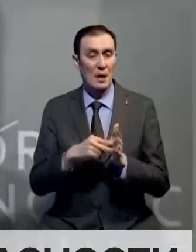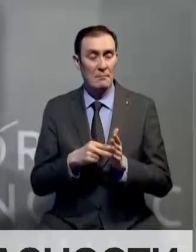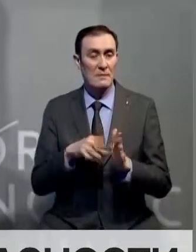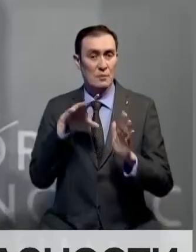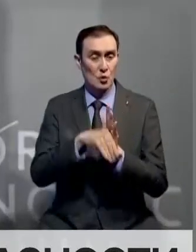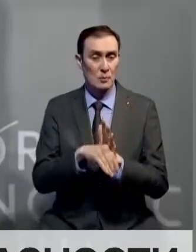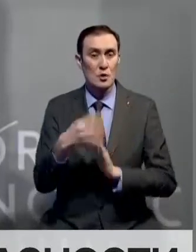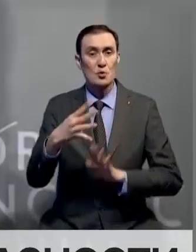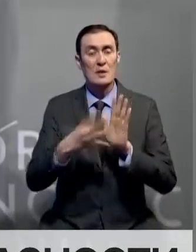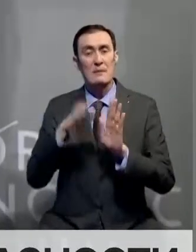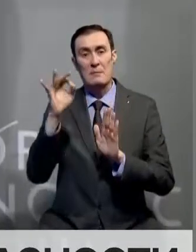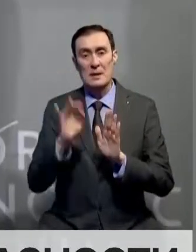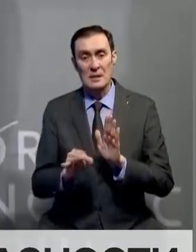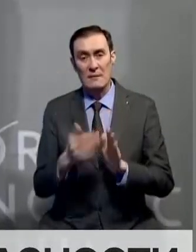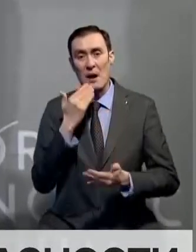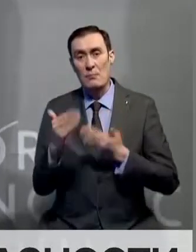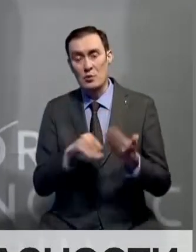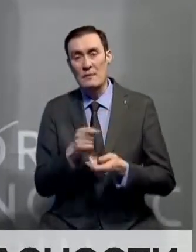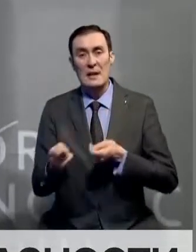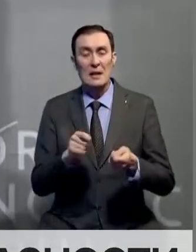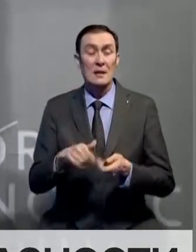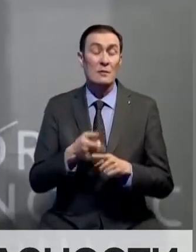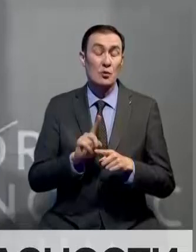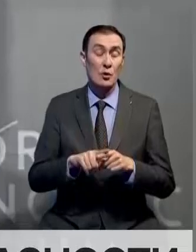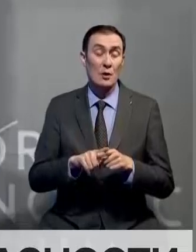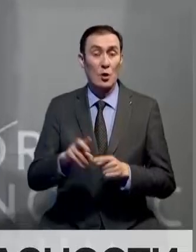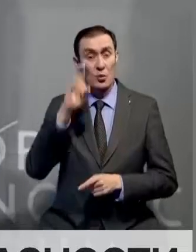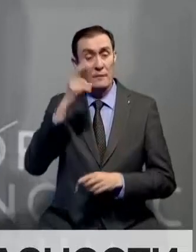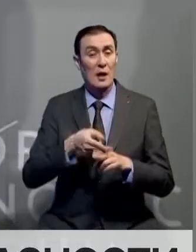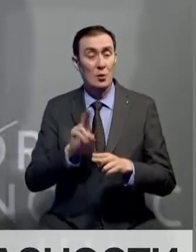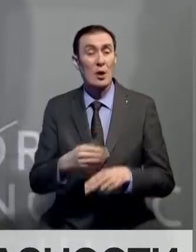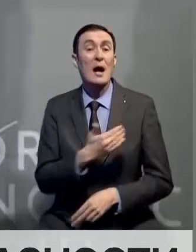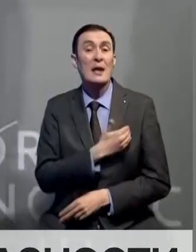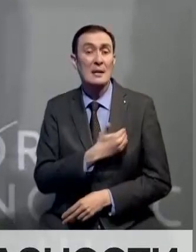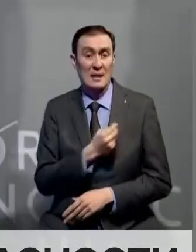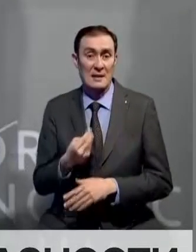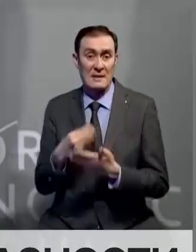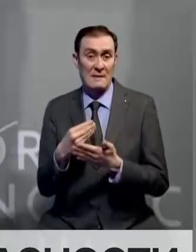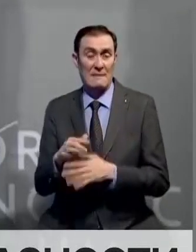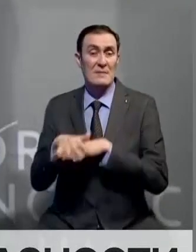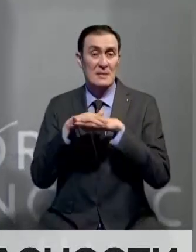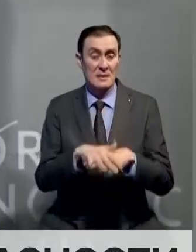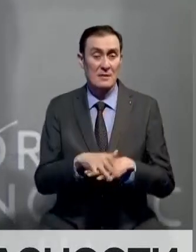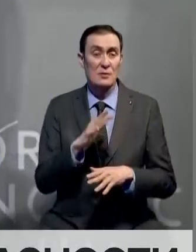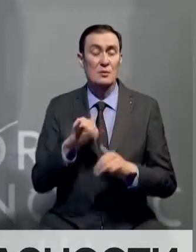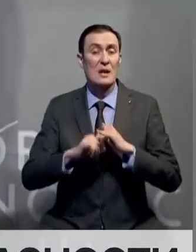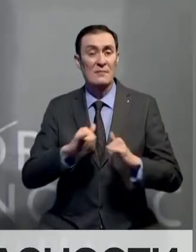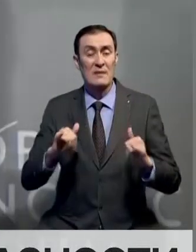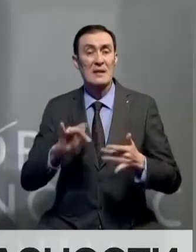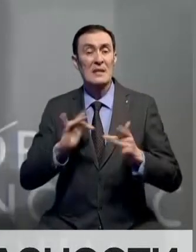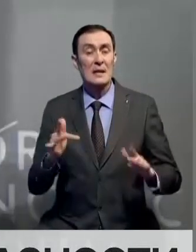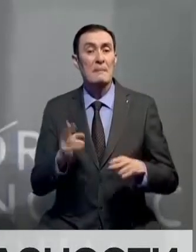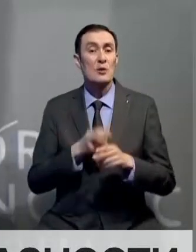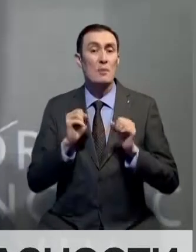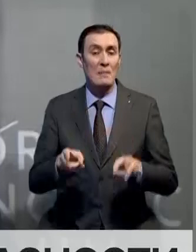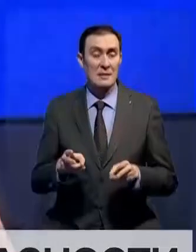этого. 49% опрошенных лидеров рассматривают страны, в которые хотели бы инвестировать, с учетом развития